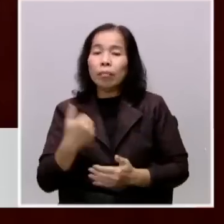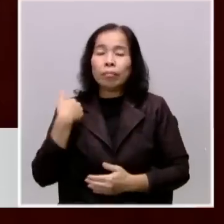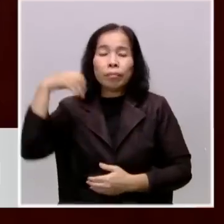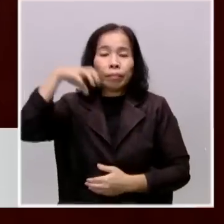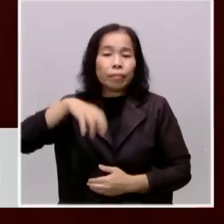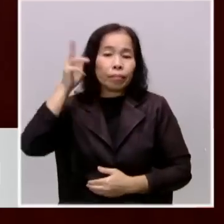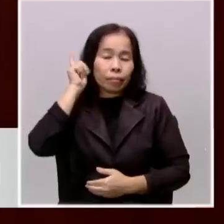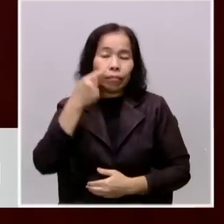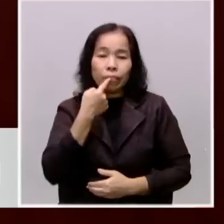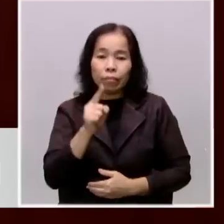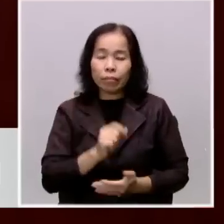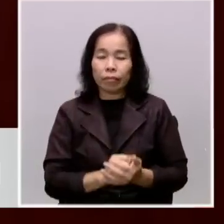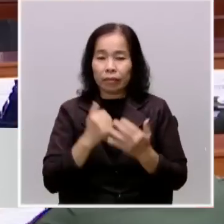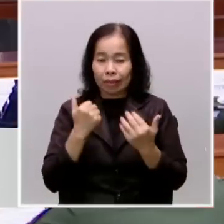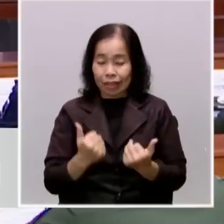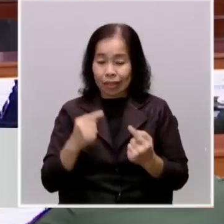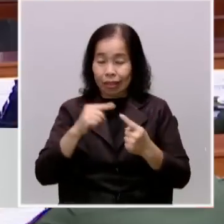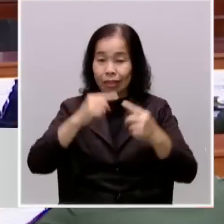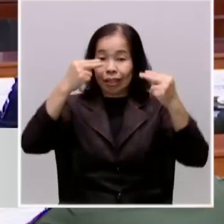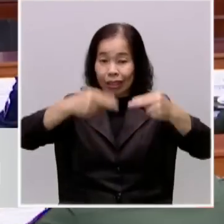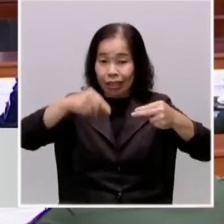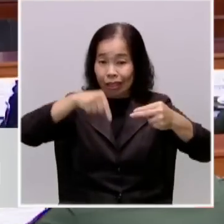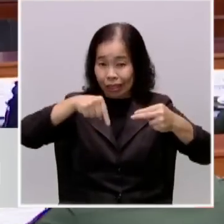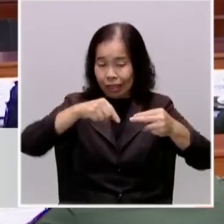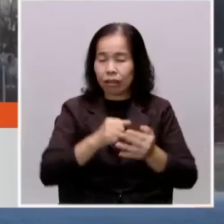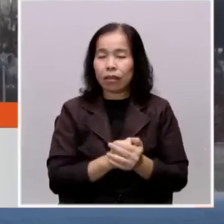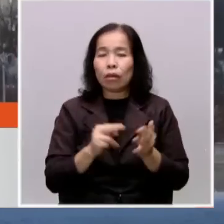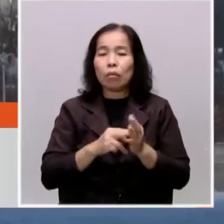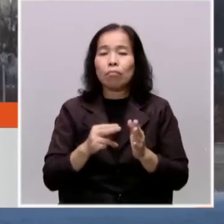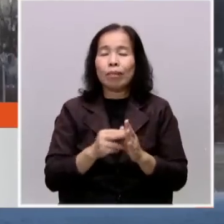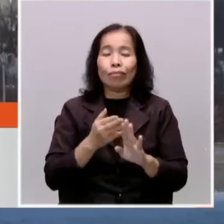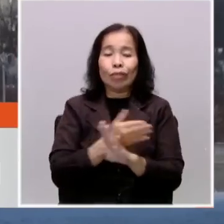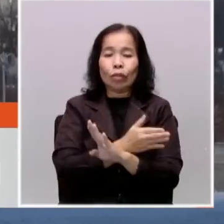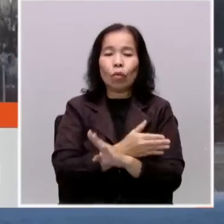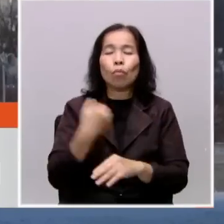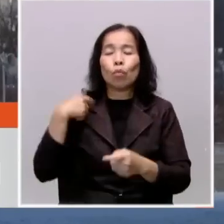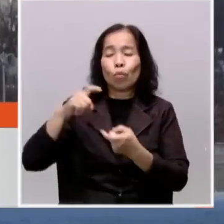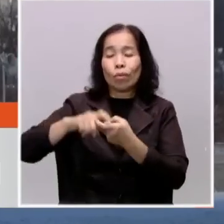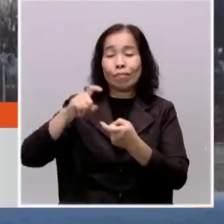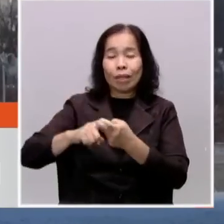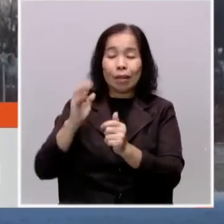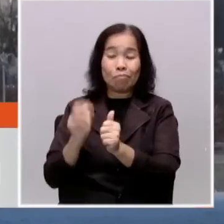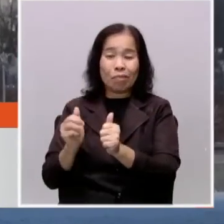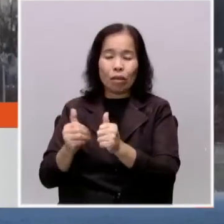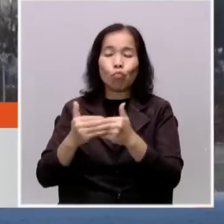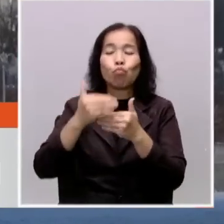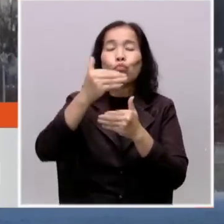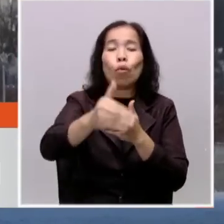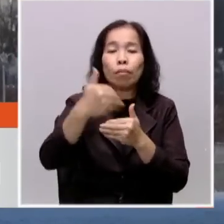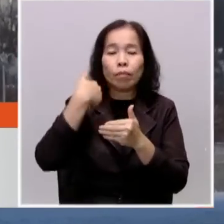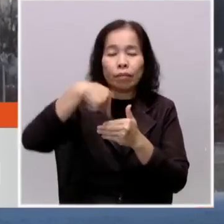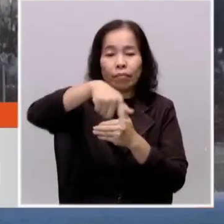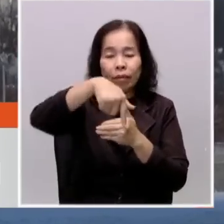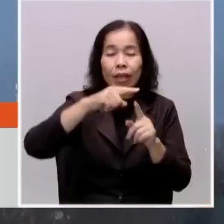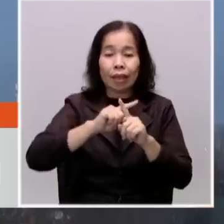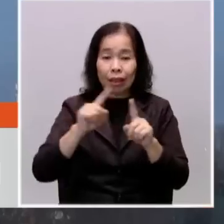ารายงานนะคะว่าสมรภูมิยูเครนนั้นอยู่ห่างไกลจากกรุงมอสโกเมืองหลวงของรัสเซียหลายร้อยกิโลเมตรค่ะเป็นอีกจุดหนึ่งนะคะ